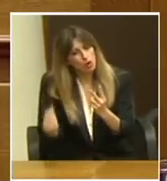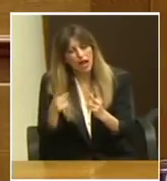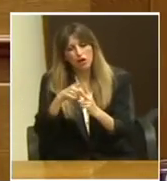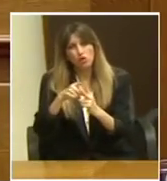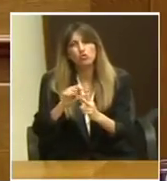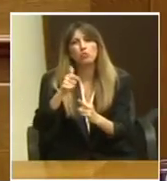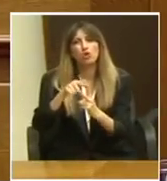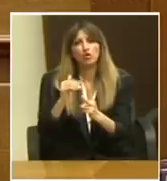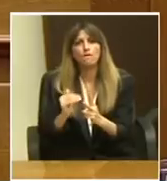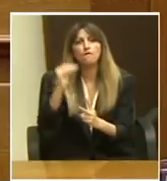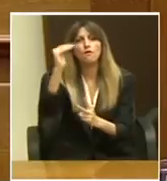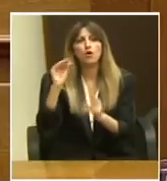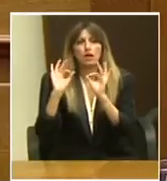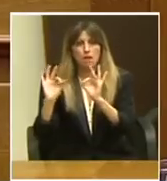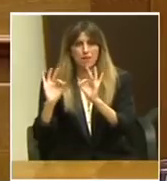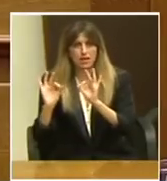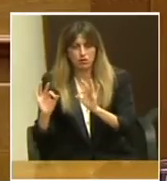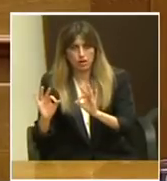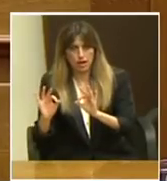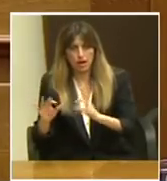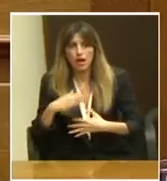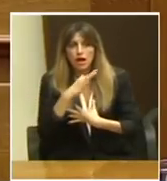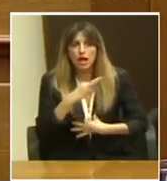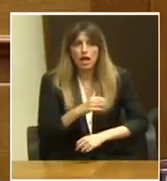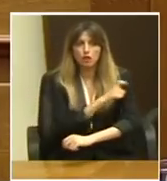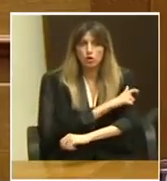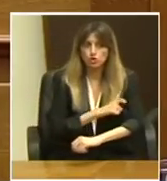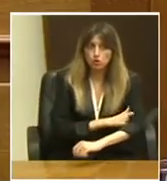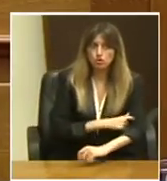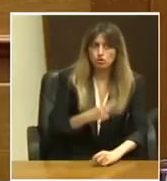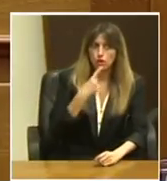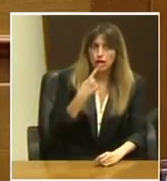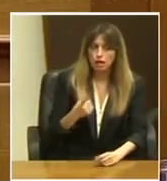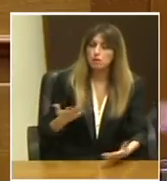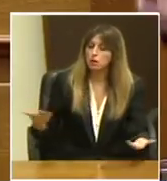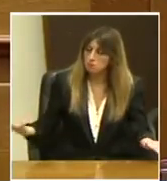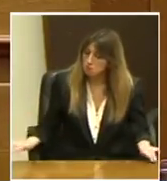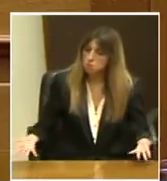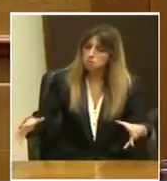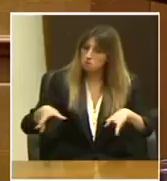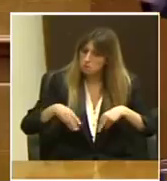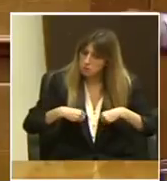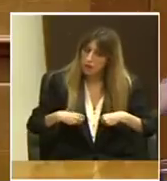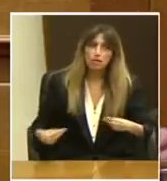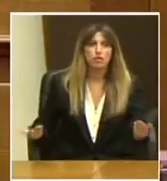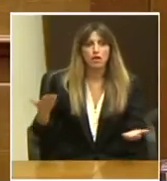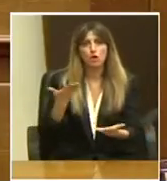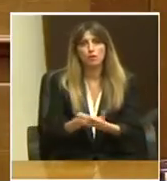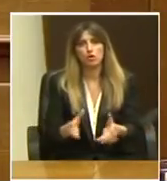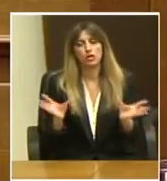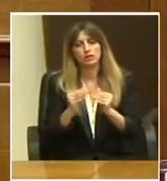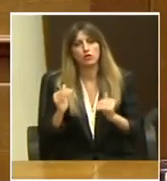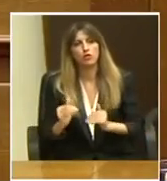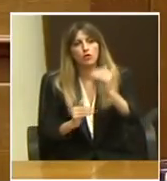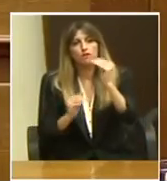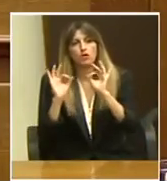αυτό που ο κύριος Νίμιτς είπε, ότι δέχεται την πρότασή μας, την πρόταση των τότε κυβερνήσεων για τη